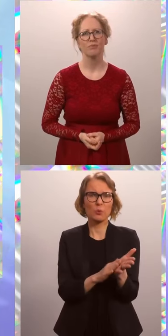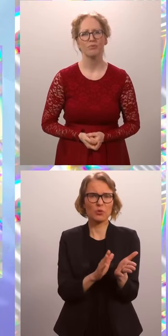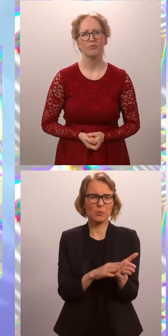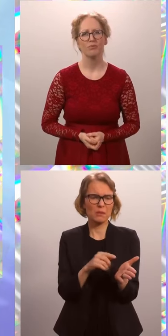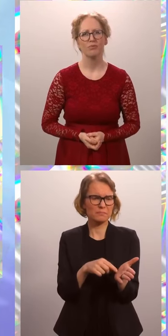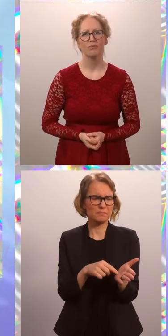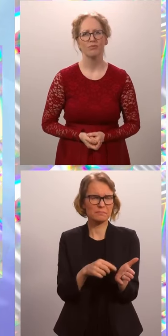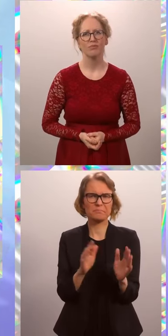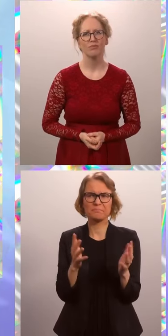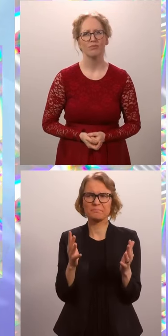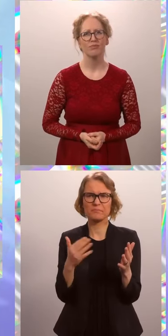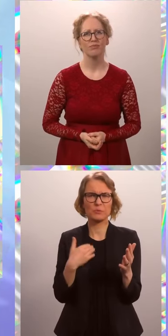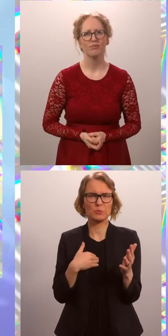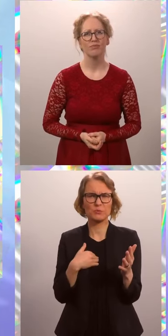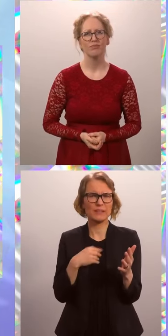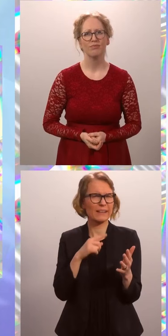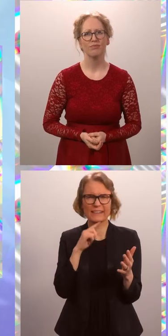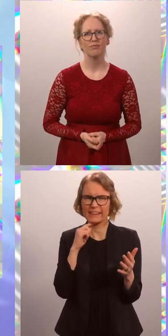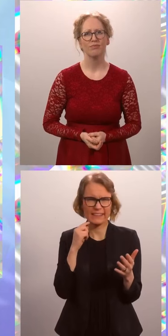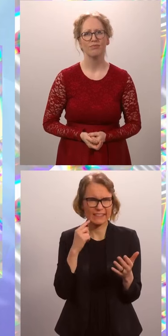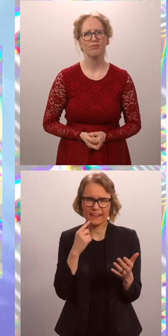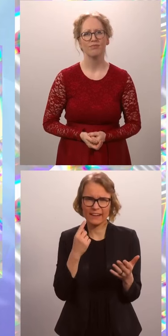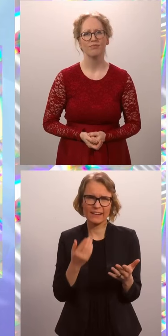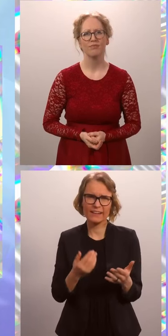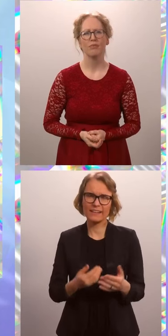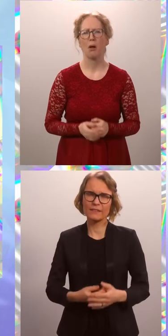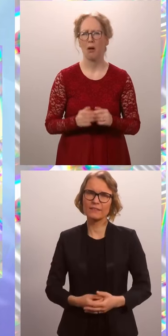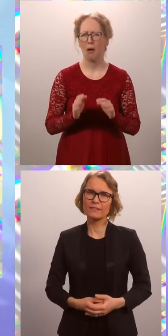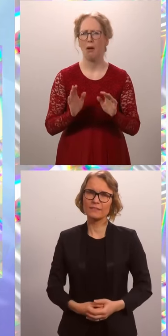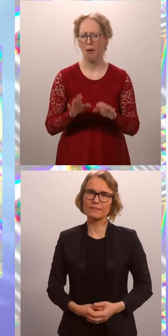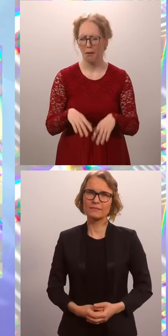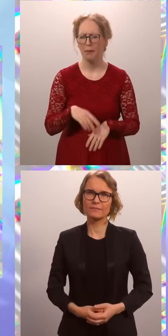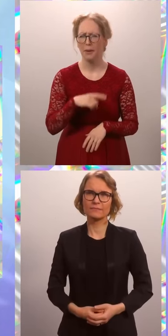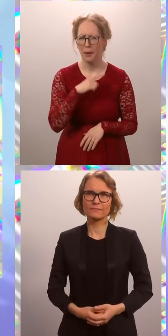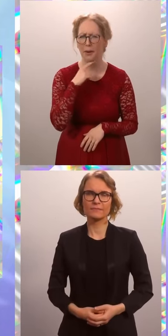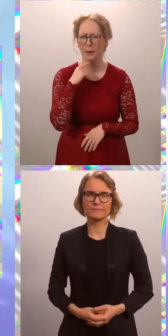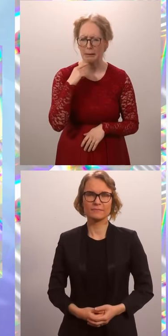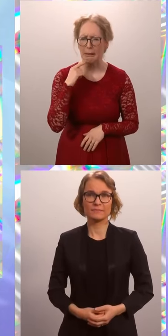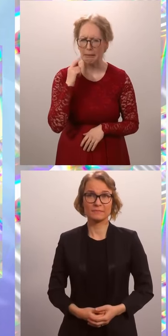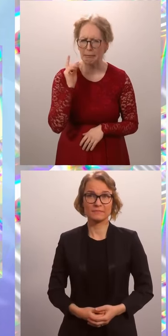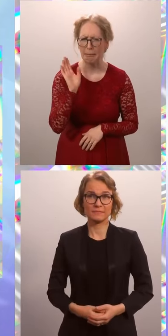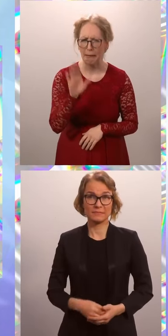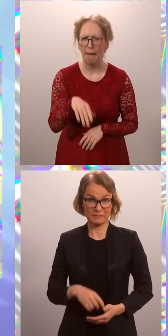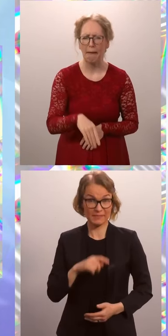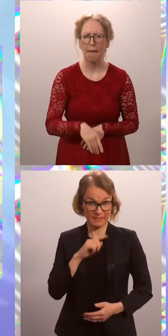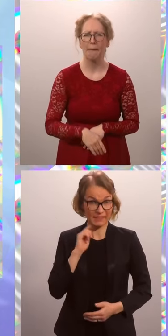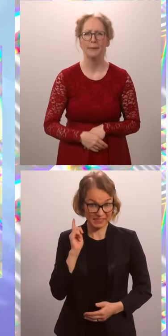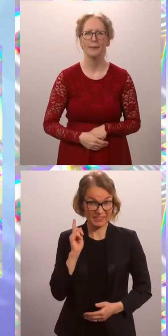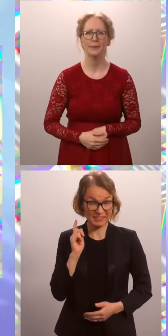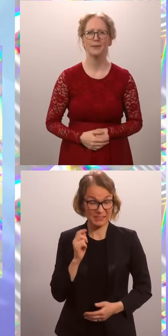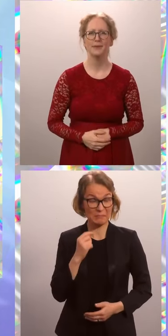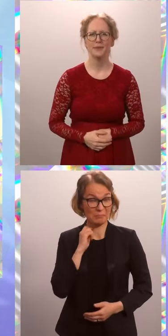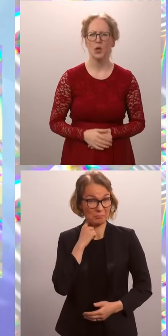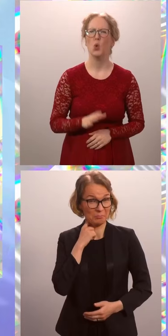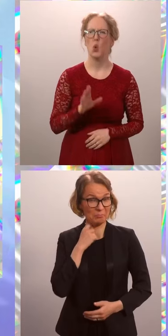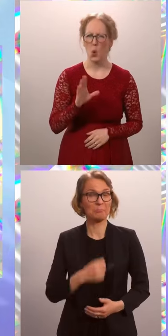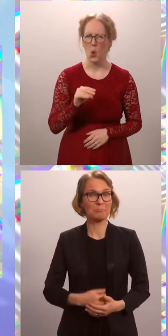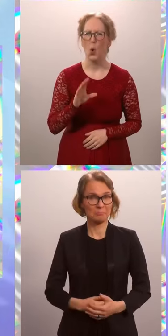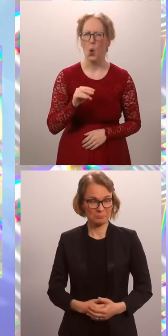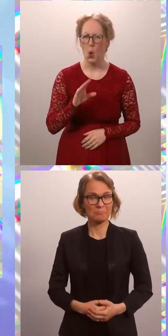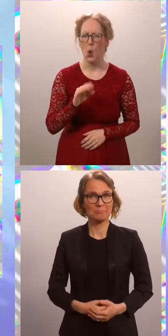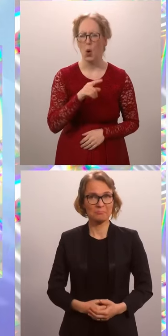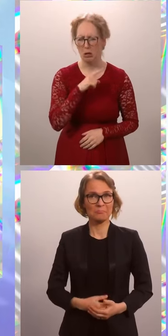kiitos. Kyllä se ihan tarpeeksi. Silläkö riittävä? Kyllä se riittävä.